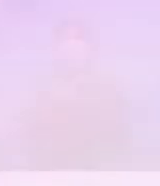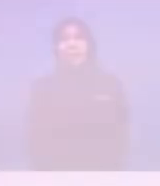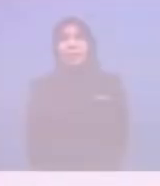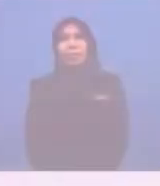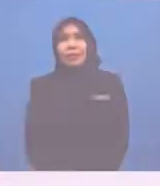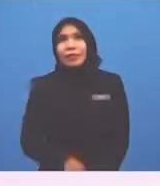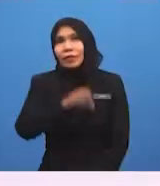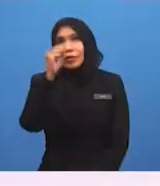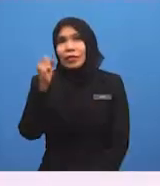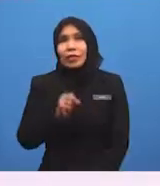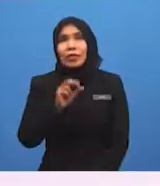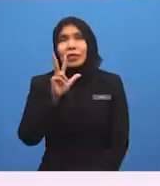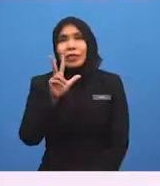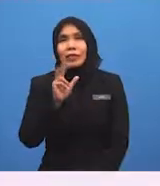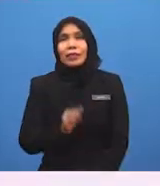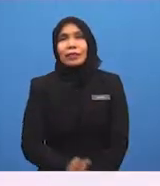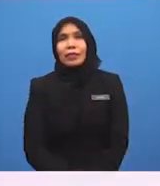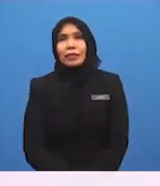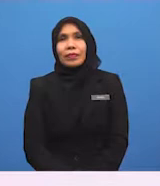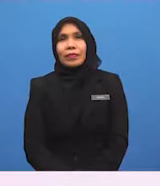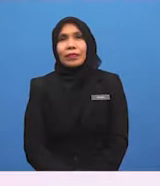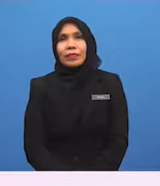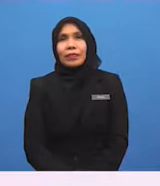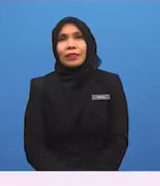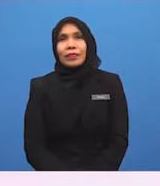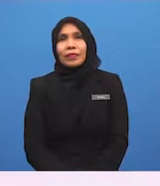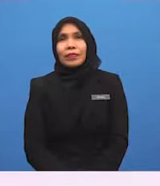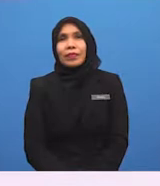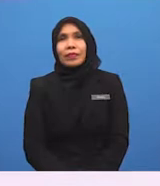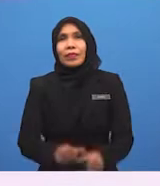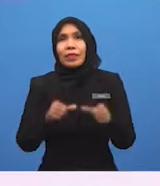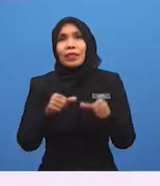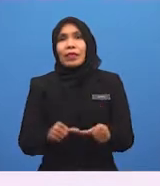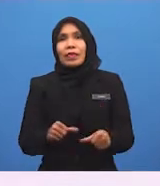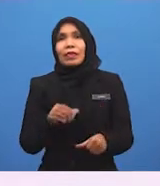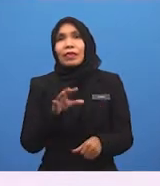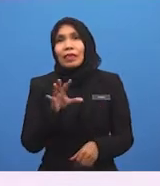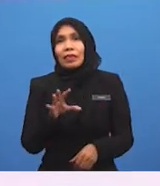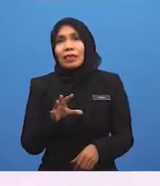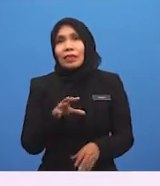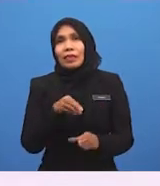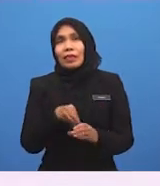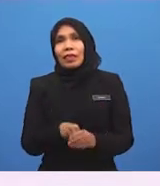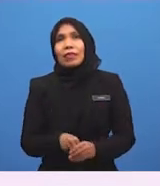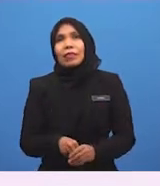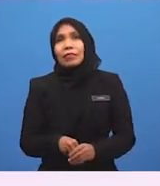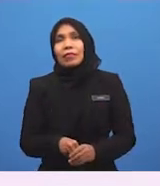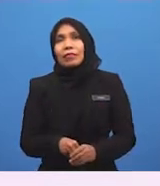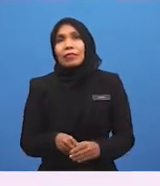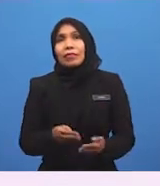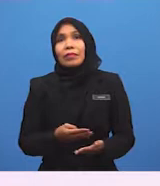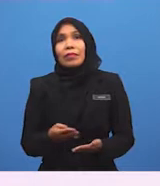Soalan 3. Adil dalam pengagihan. A. Layanan.